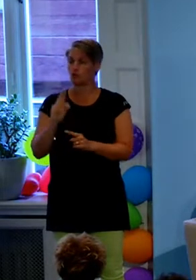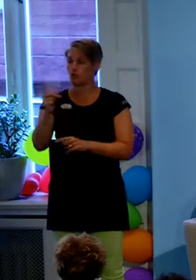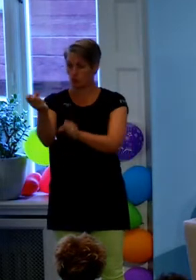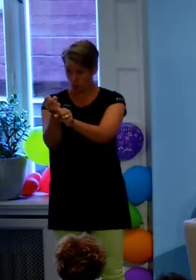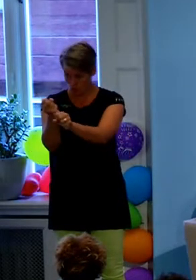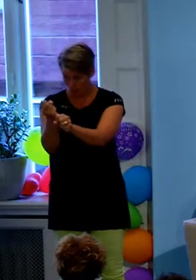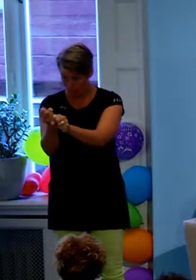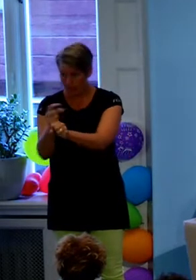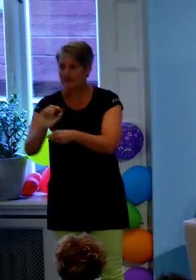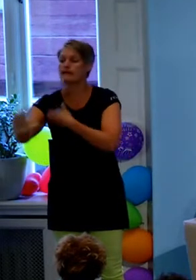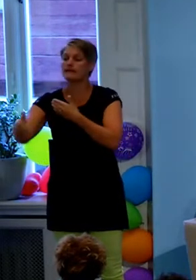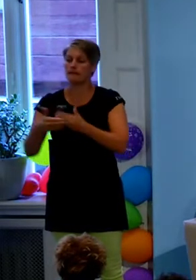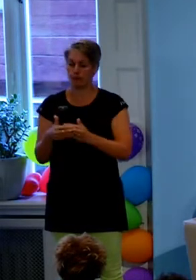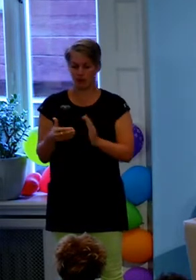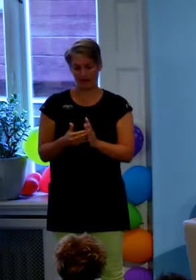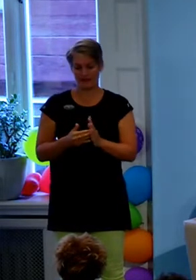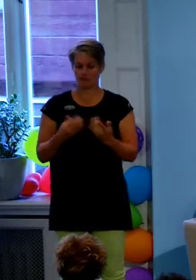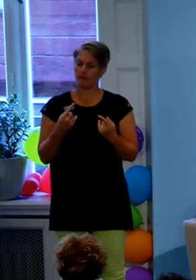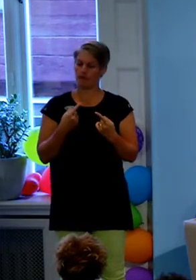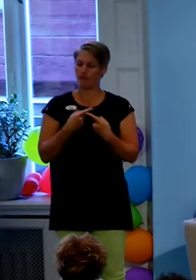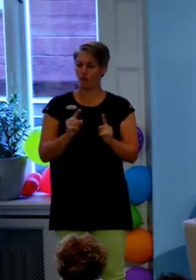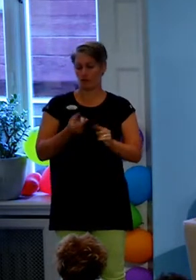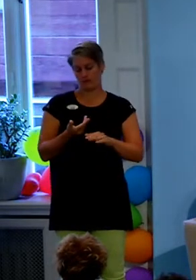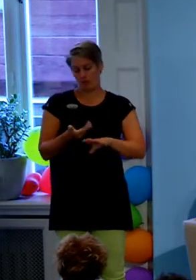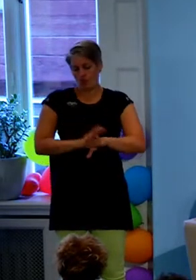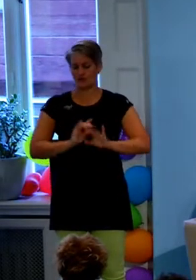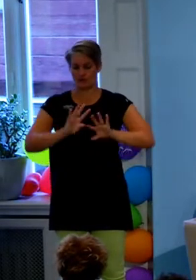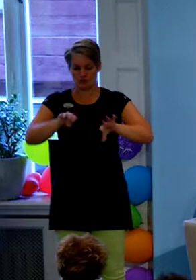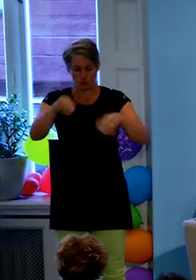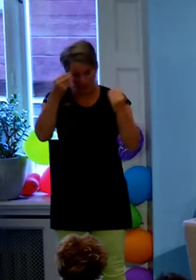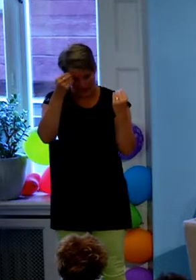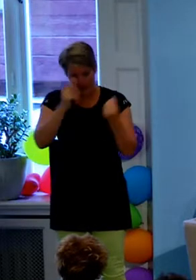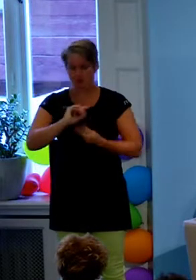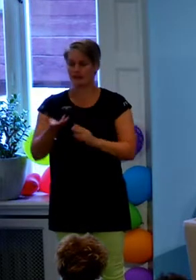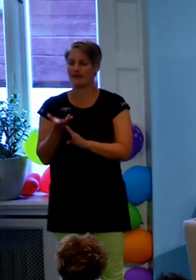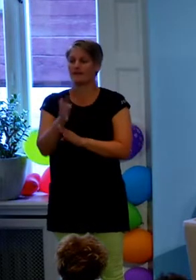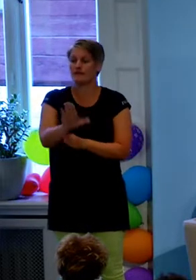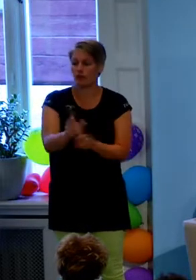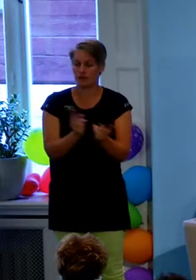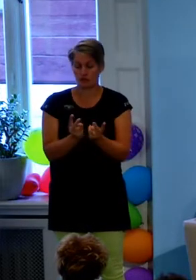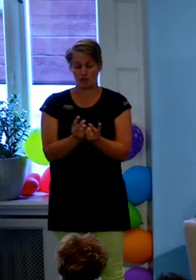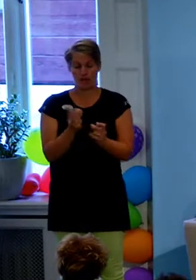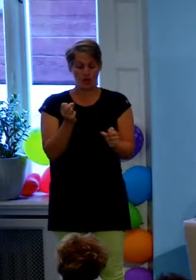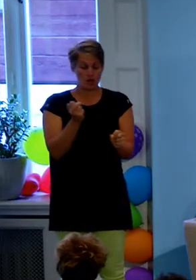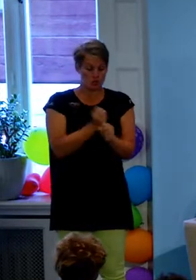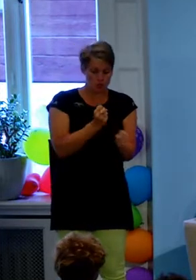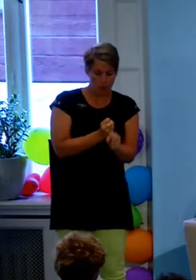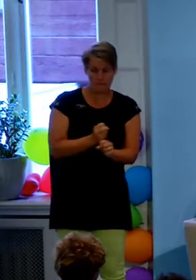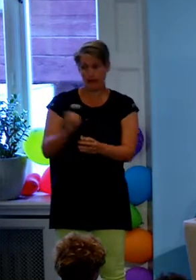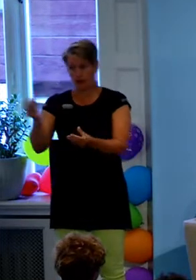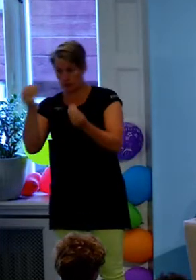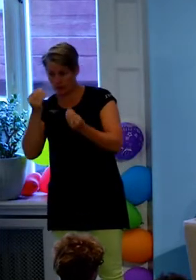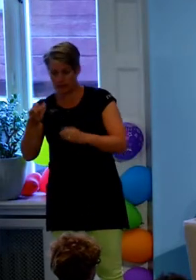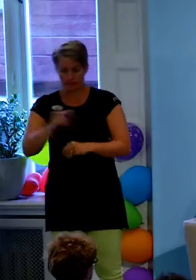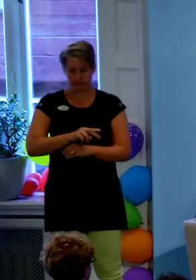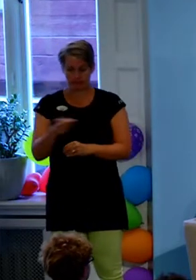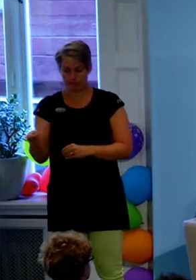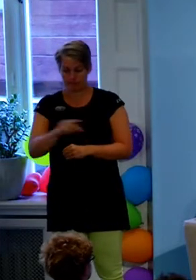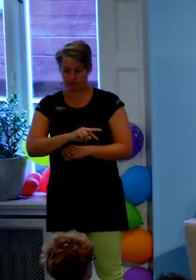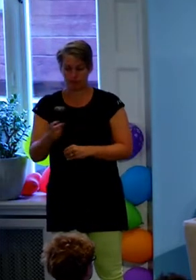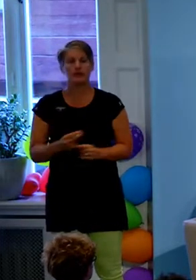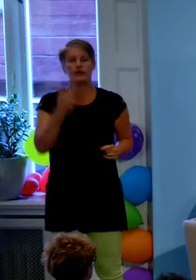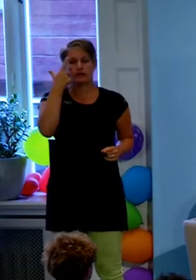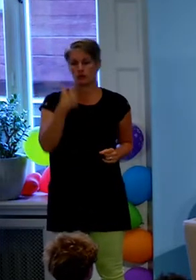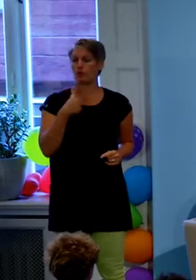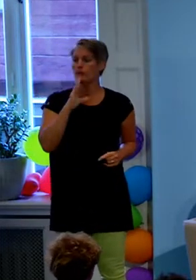en fortbildning ett år till, och sen ut igen och sen tillbaks i det livslånga lärandet. Är detta modeller? Jag tror absolut